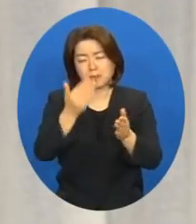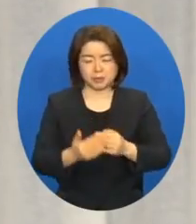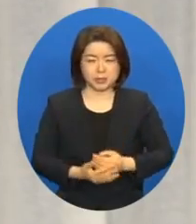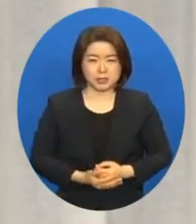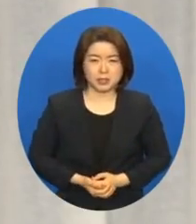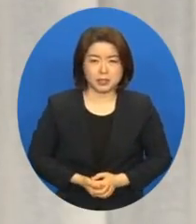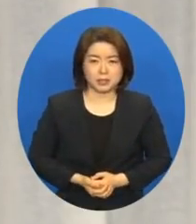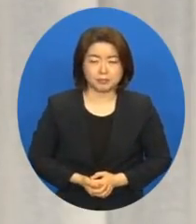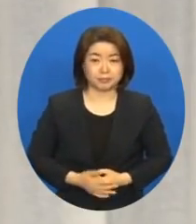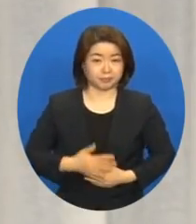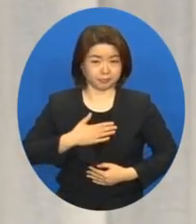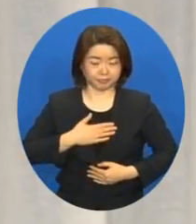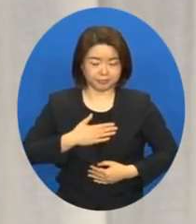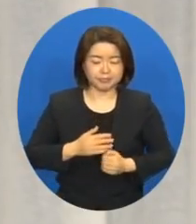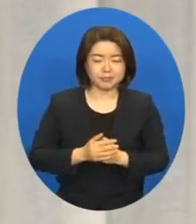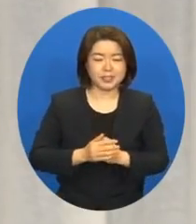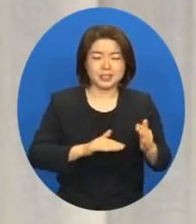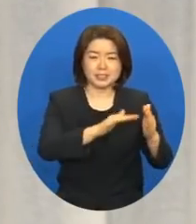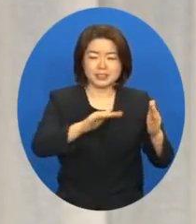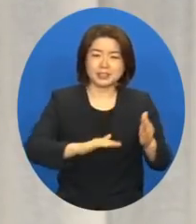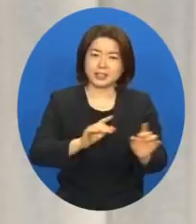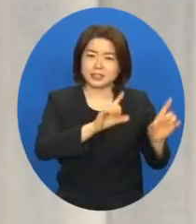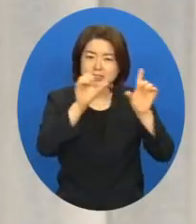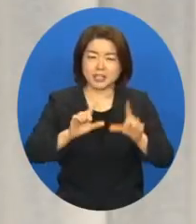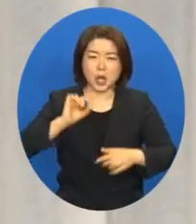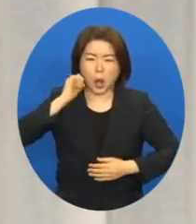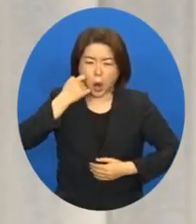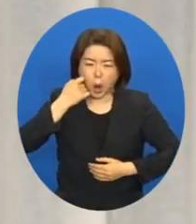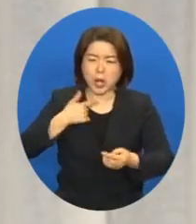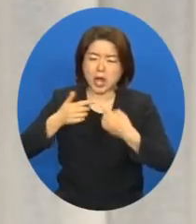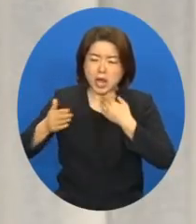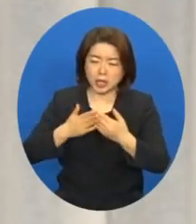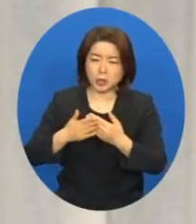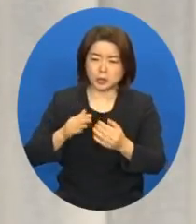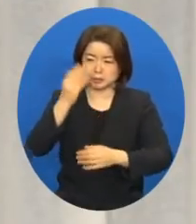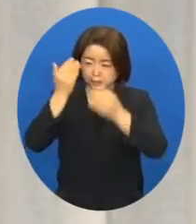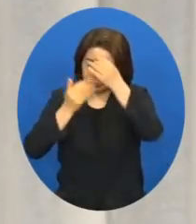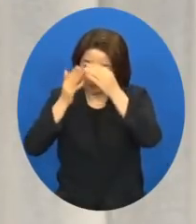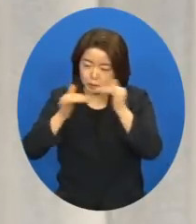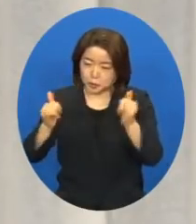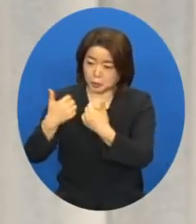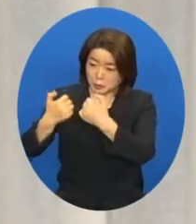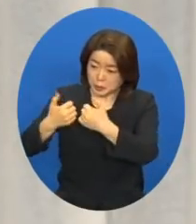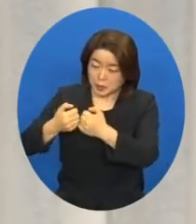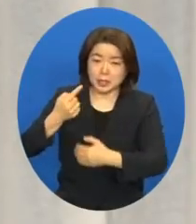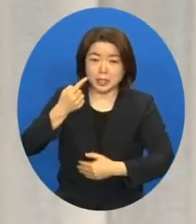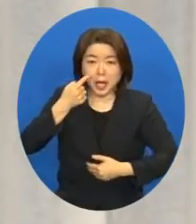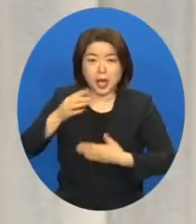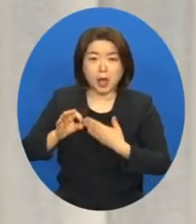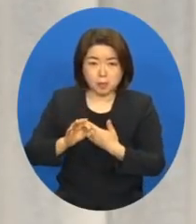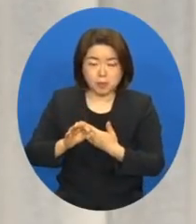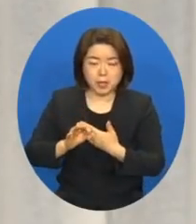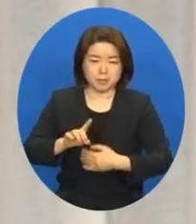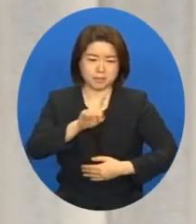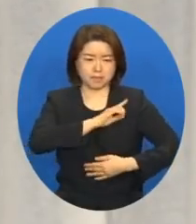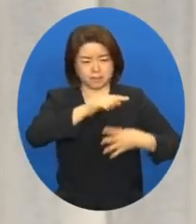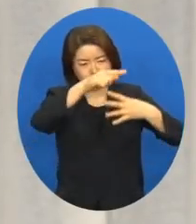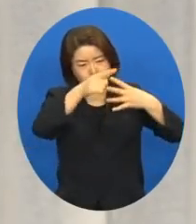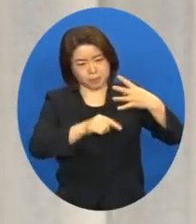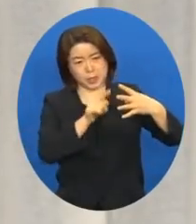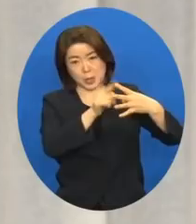제가 가정생활에 어려움을 겪는 그런 성도들을 상담해 보면 거의 대부분 우선순위에 문제가